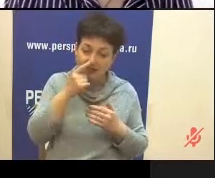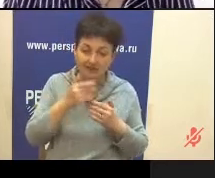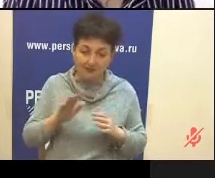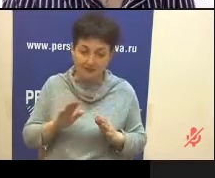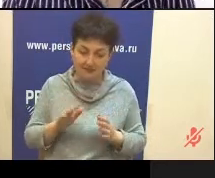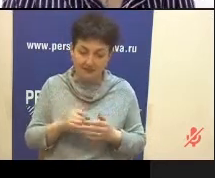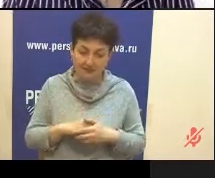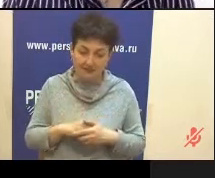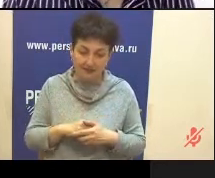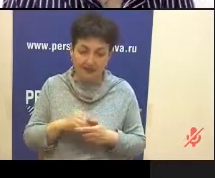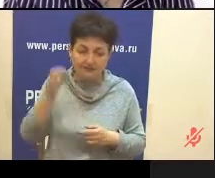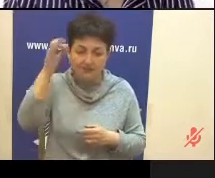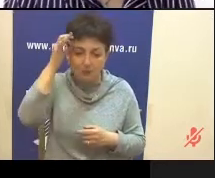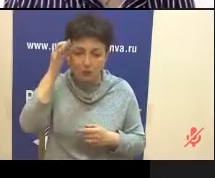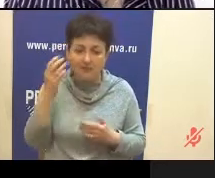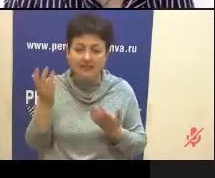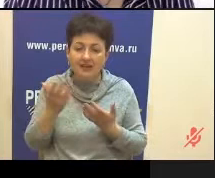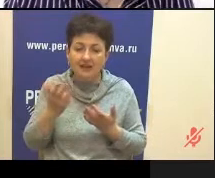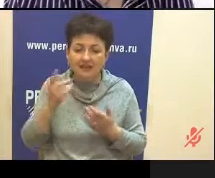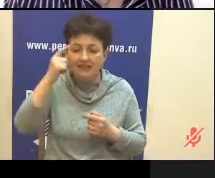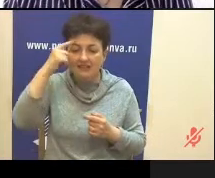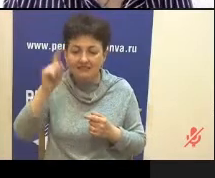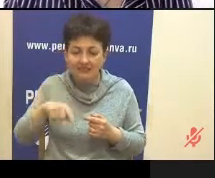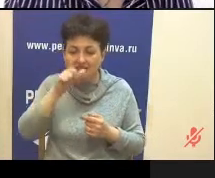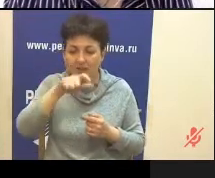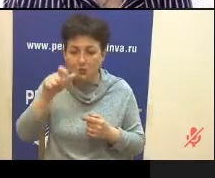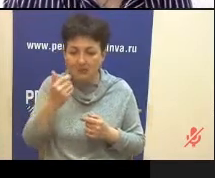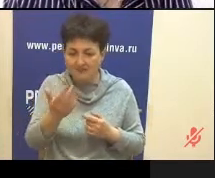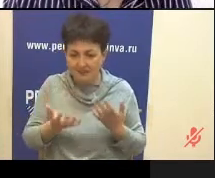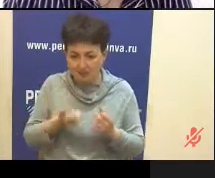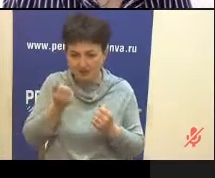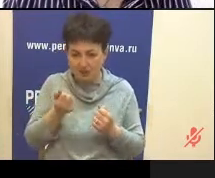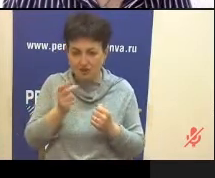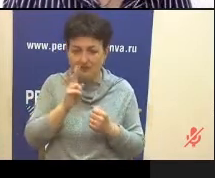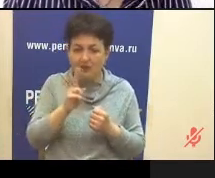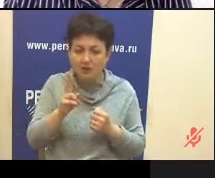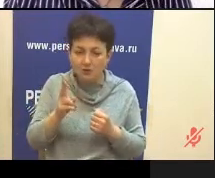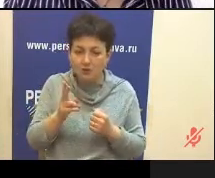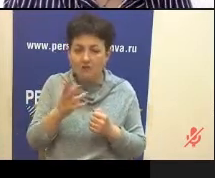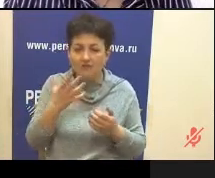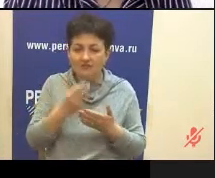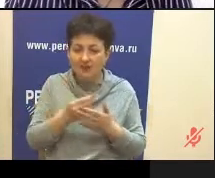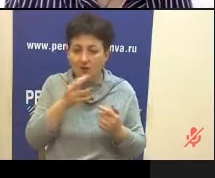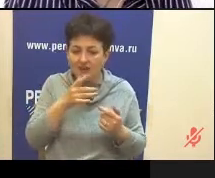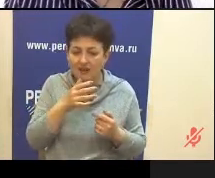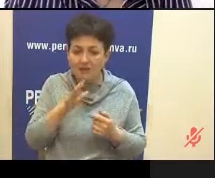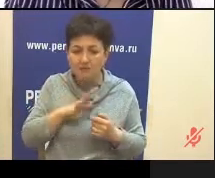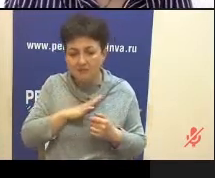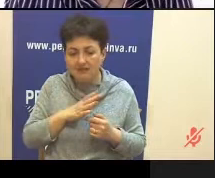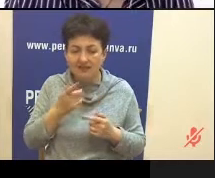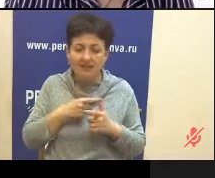близко. Вспомните, какие известные люди вас поддерживают. Кто в свое время был